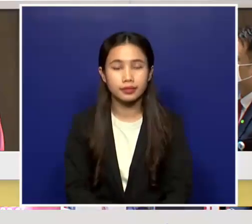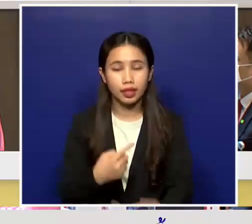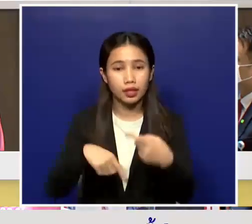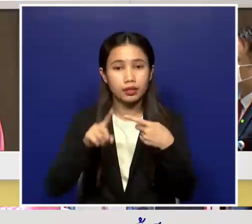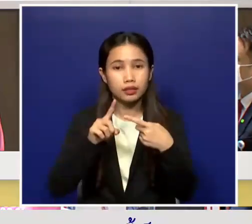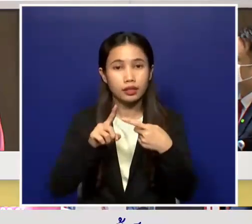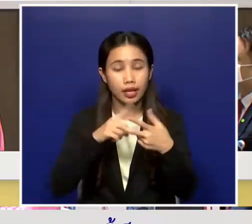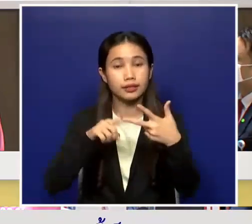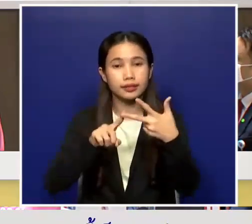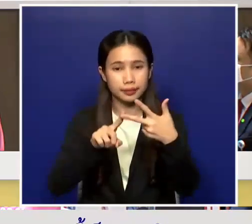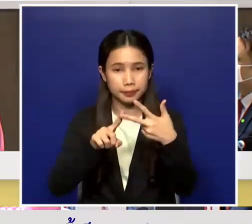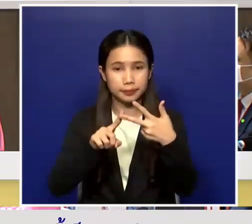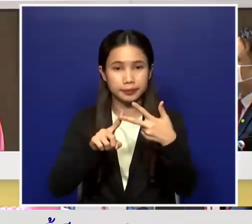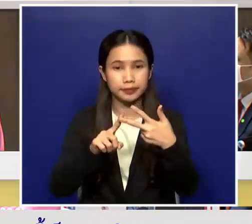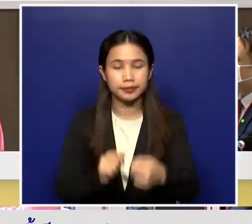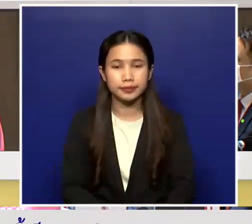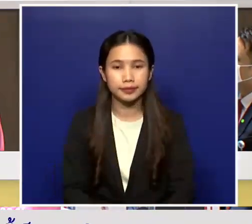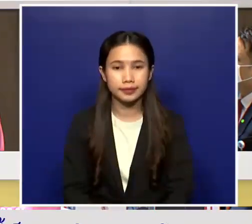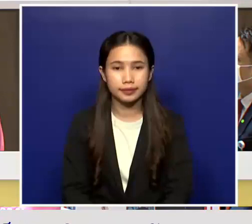อันที่สามนะครับ